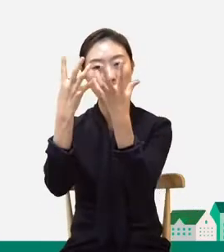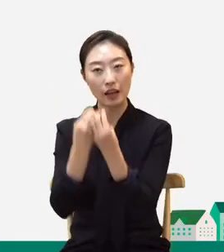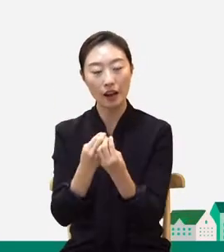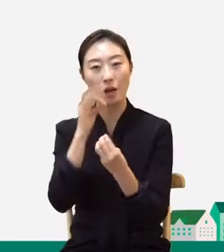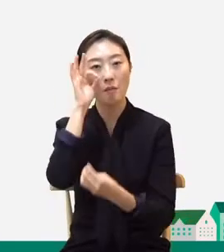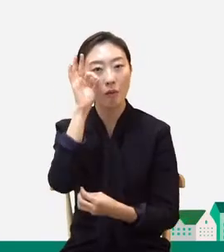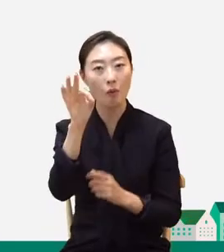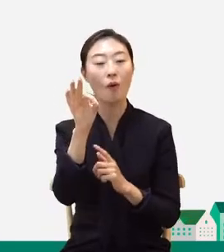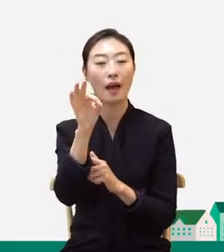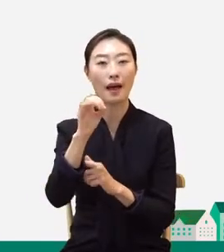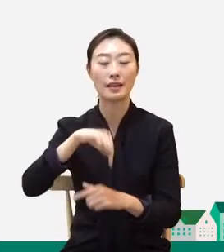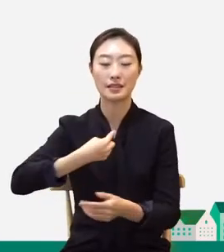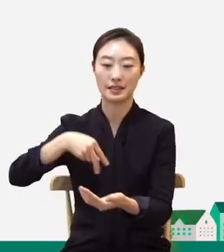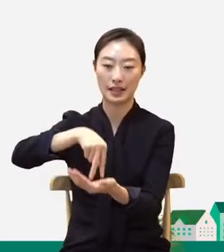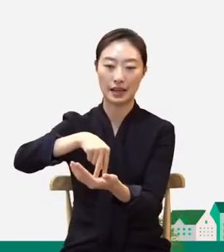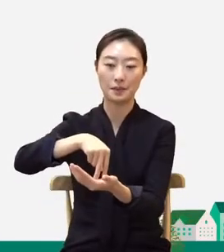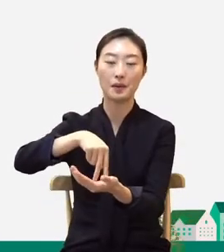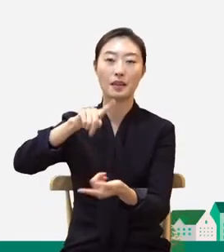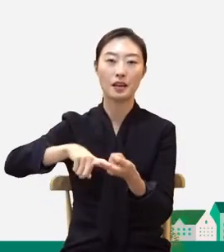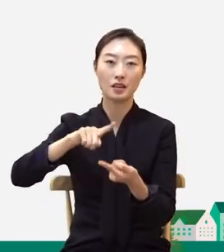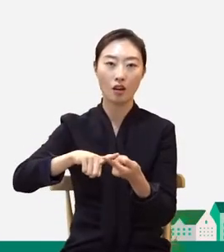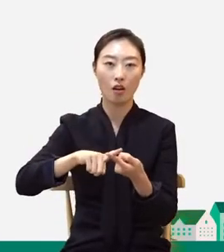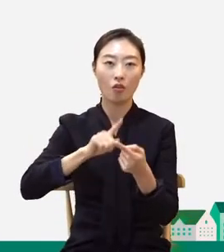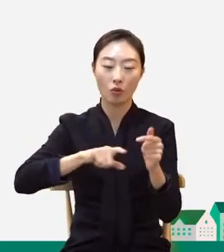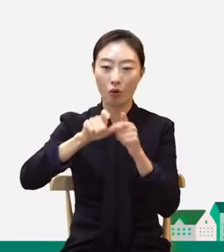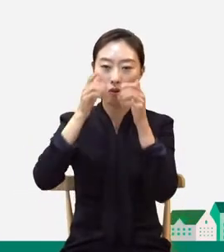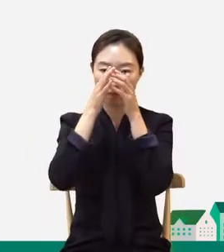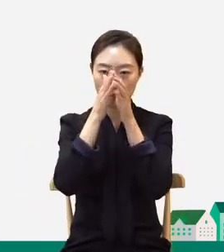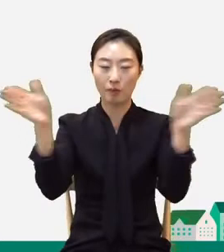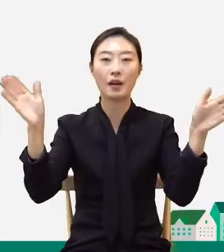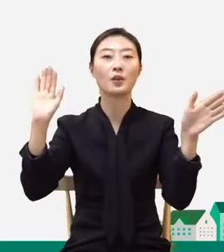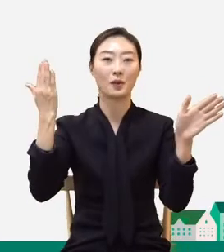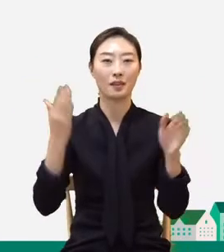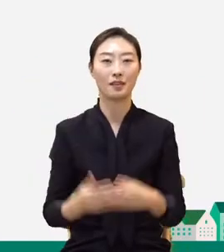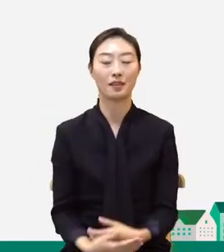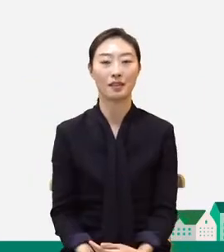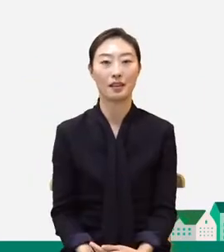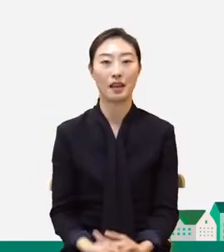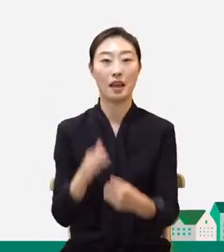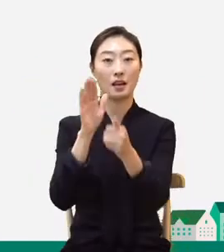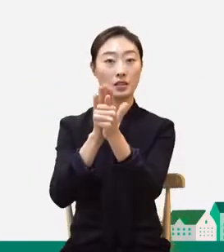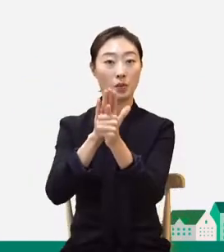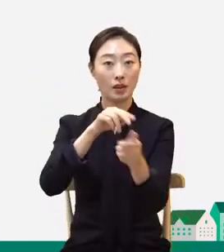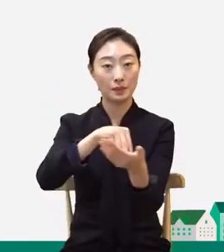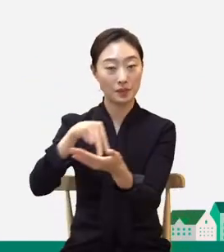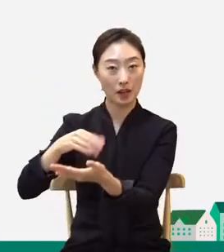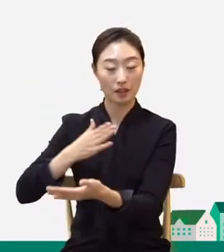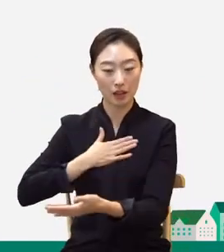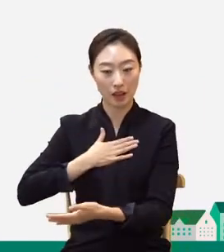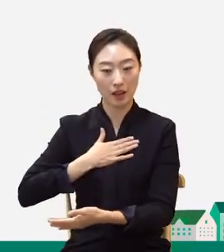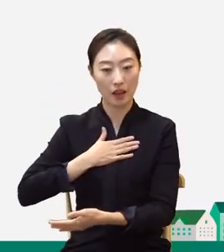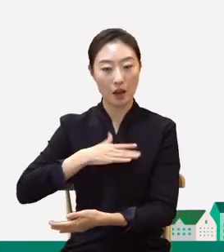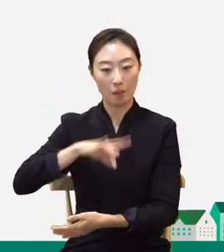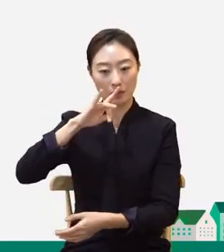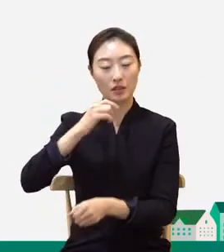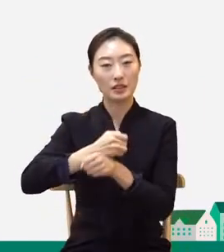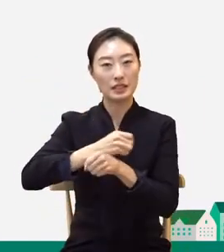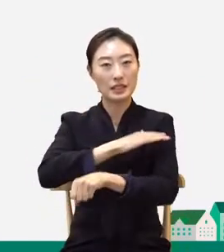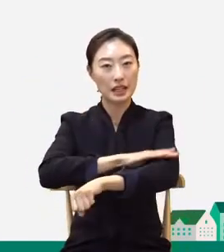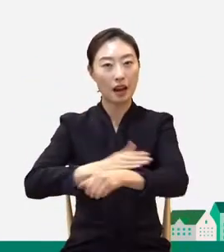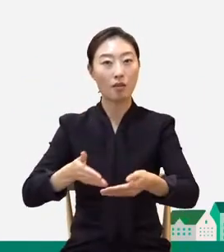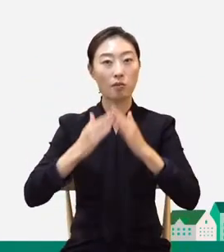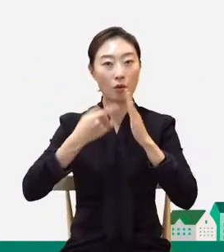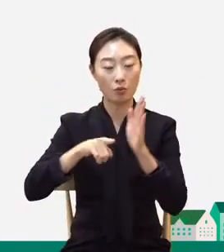경험하면서 자립에 있어서도 폭넓은 지식과 시야를 기를 수 있었습니다. 또 지원하는 입장에서 내 자신을 먼저 갖추기 위해서